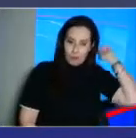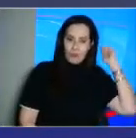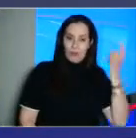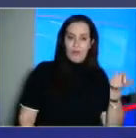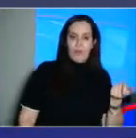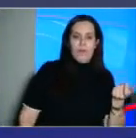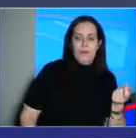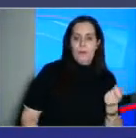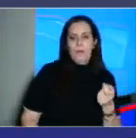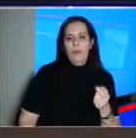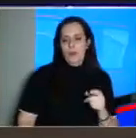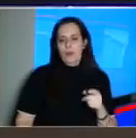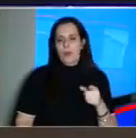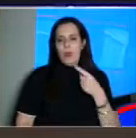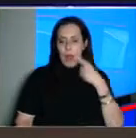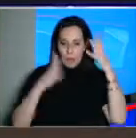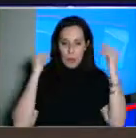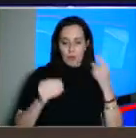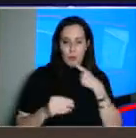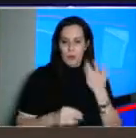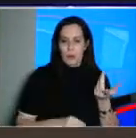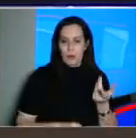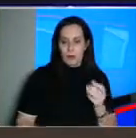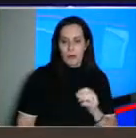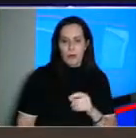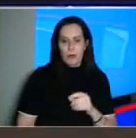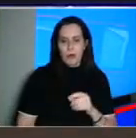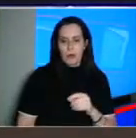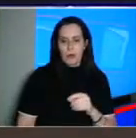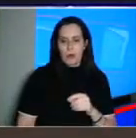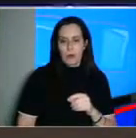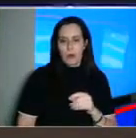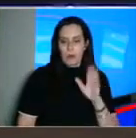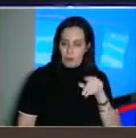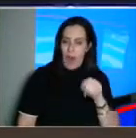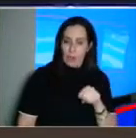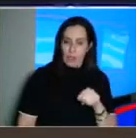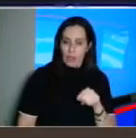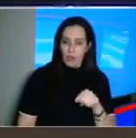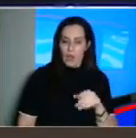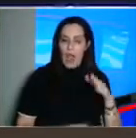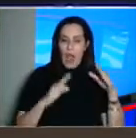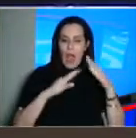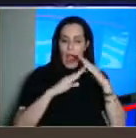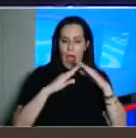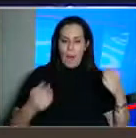האמירה של בן גוריון. חומר ביד היוצא, כן. כן, וגם זה שהמעברות זה לא משהו שמתאים